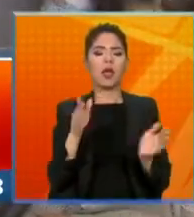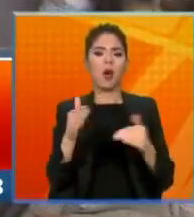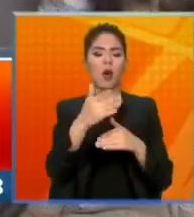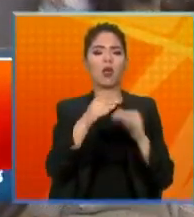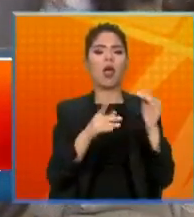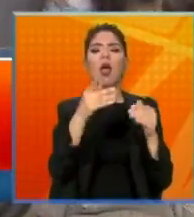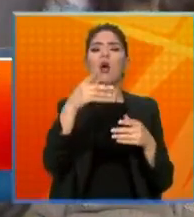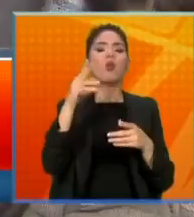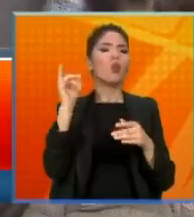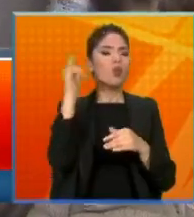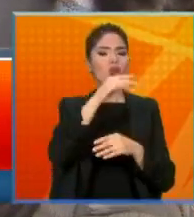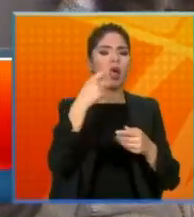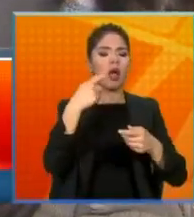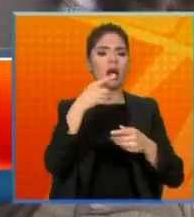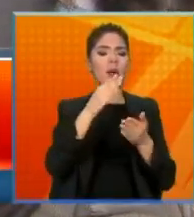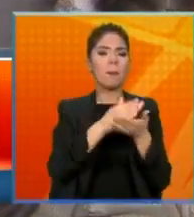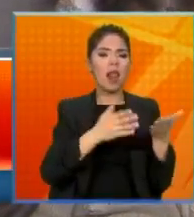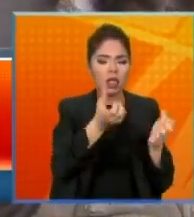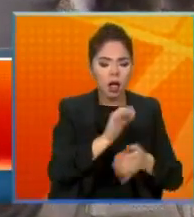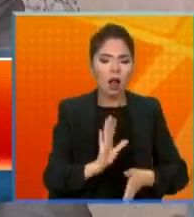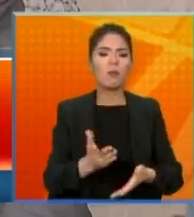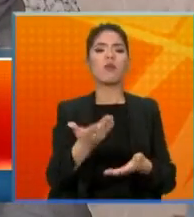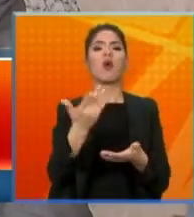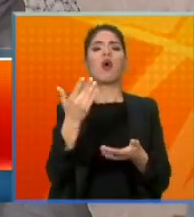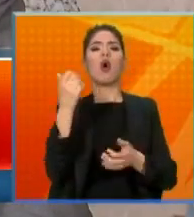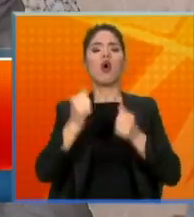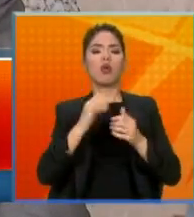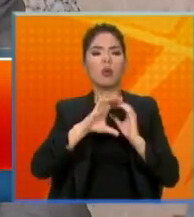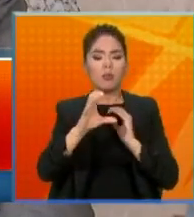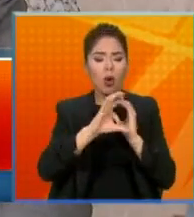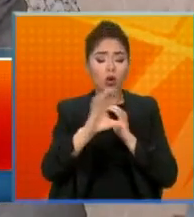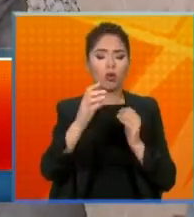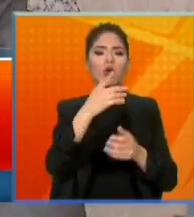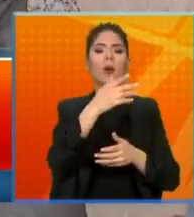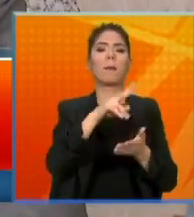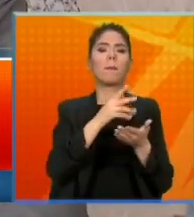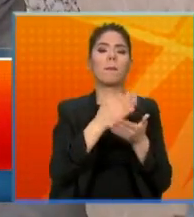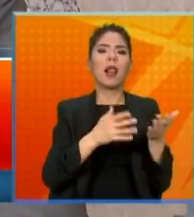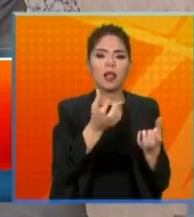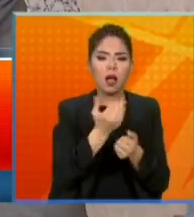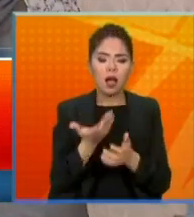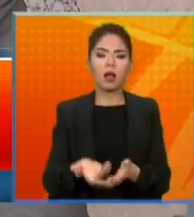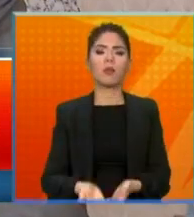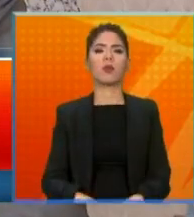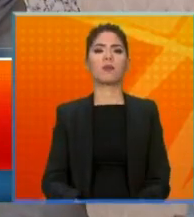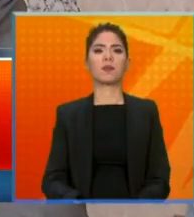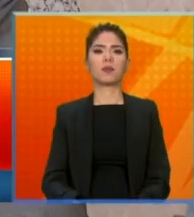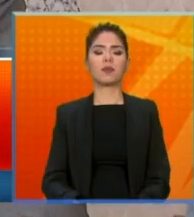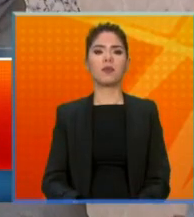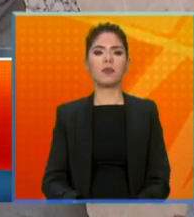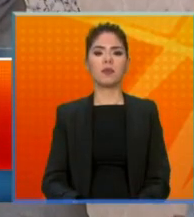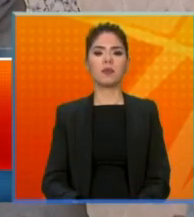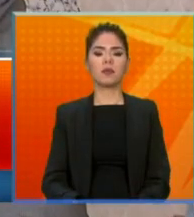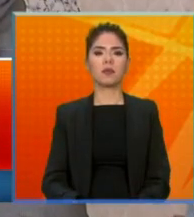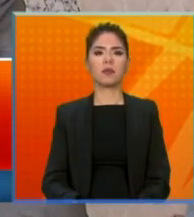uçak bileti bile alamıyor. Kendi de işin içinden çıkamıyor. İş atışıyım. Çevrem kimlik sormuyordu. Sigorta